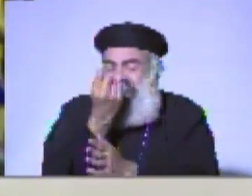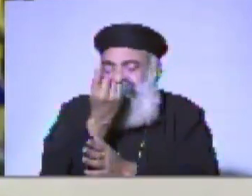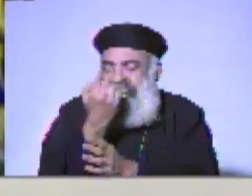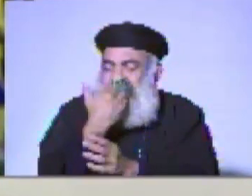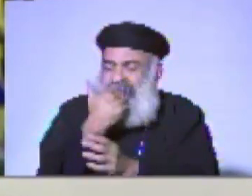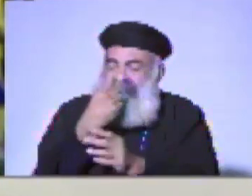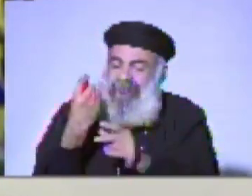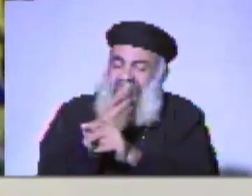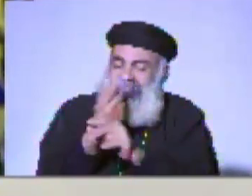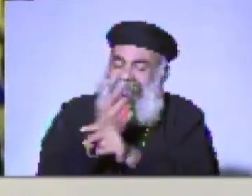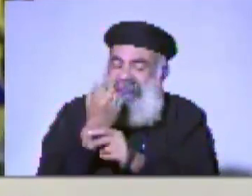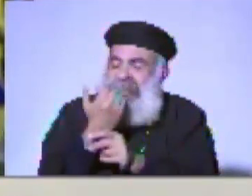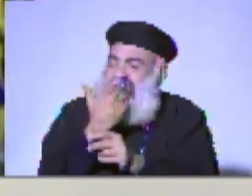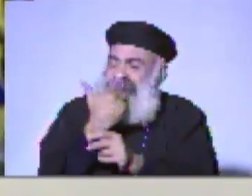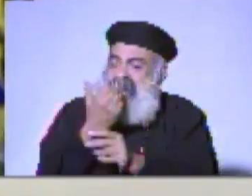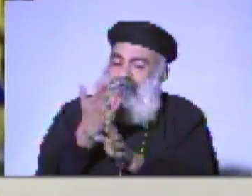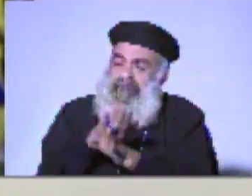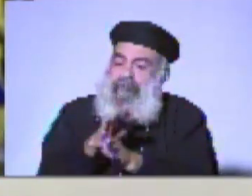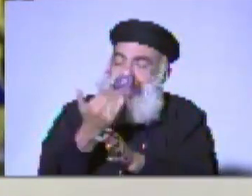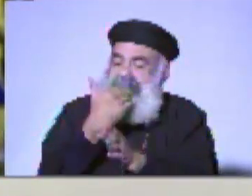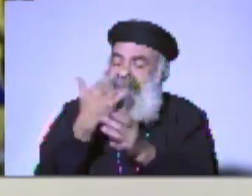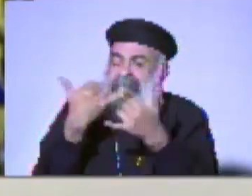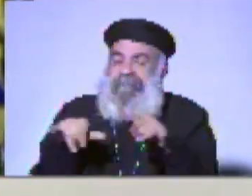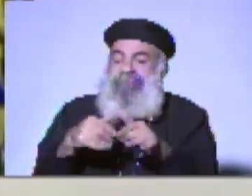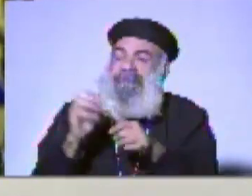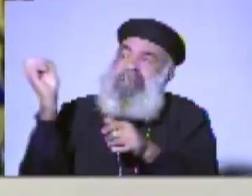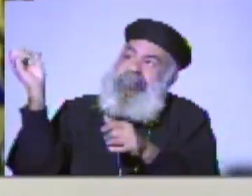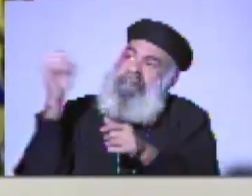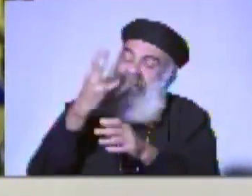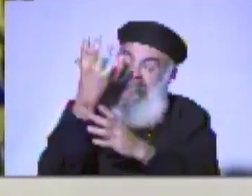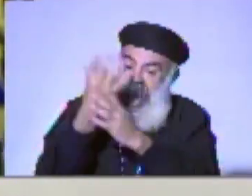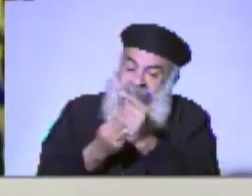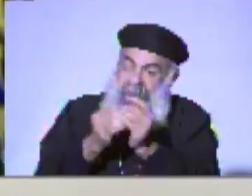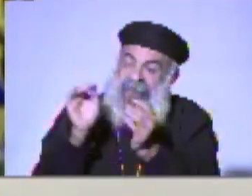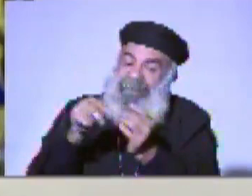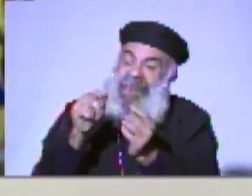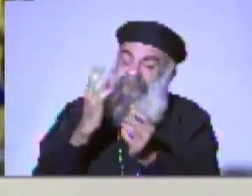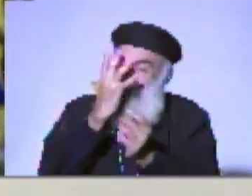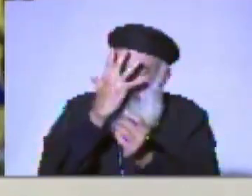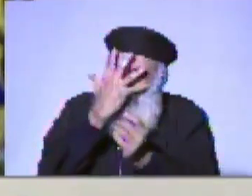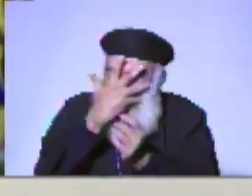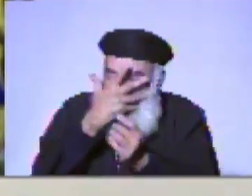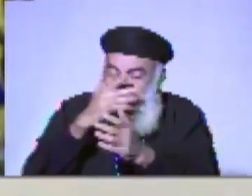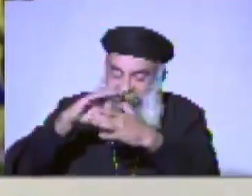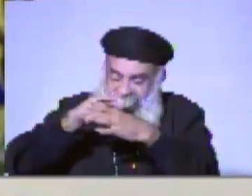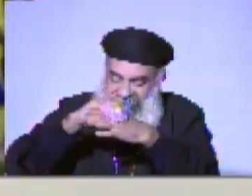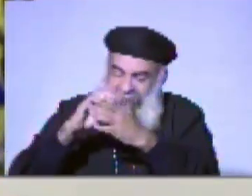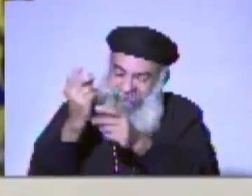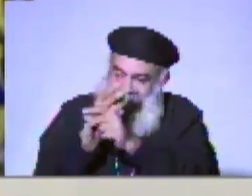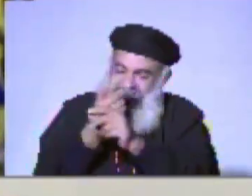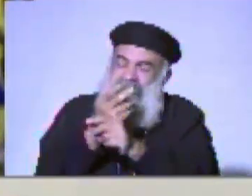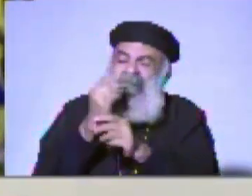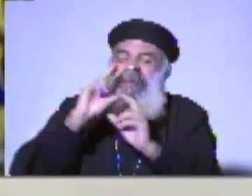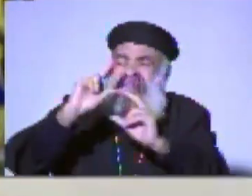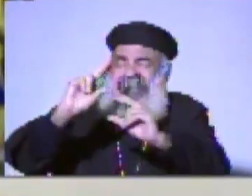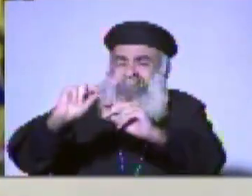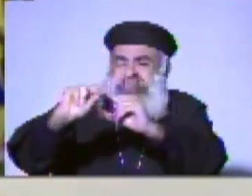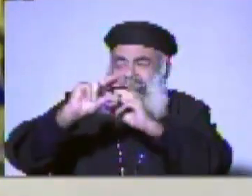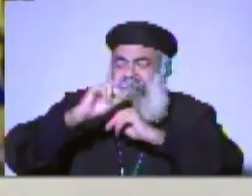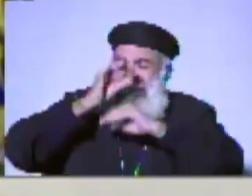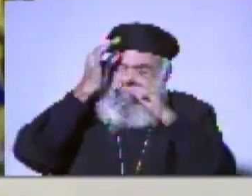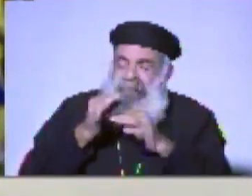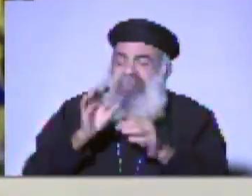والفساد فهنا ارسل ابنه في شبه جسد الخطيه معناها ان هو زينا ما عدا الخطيه